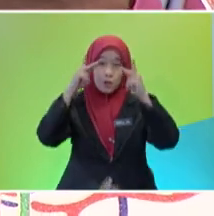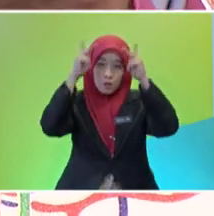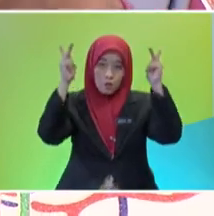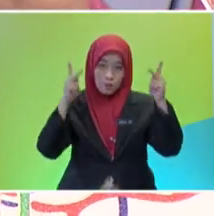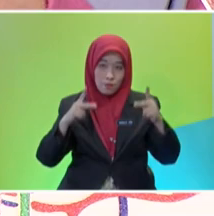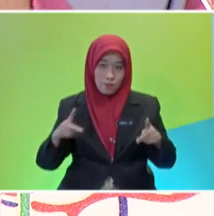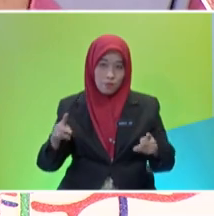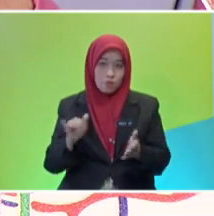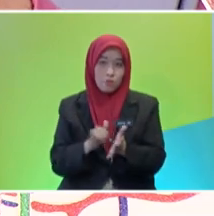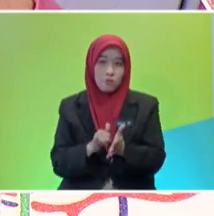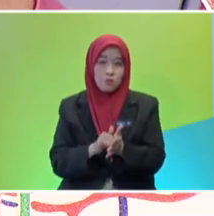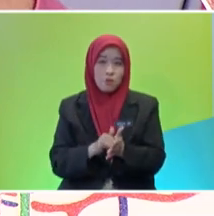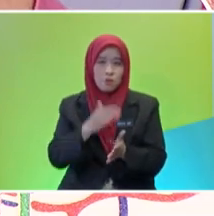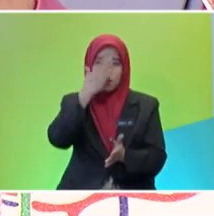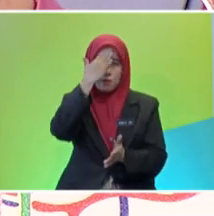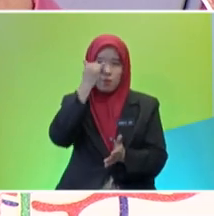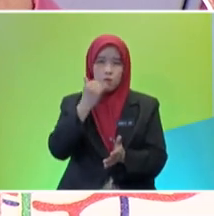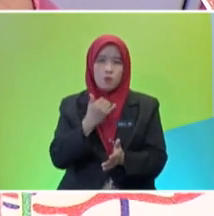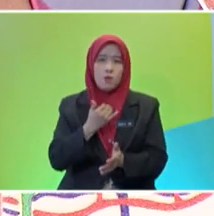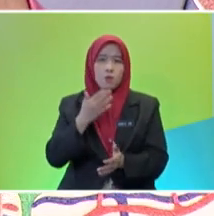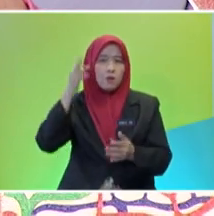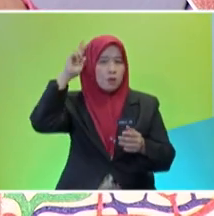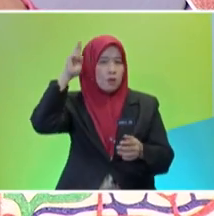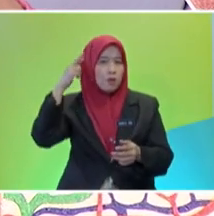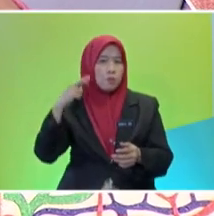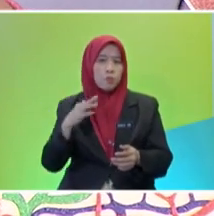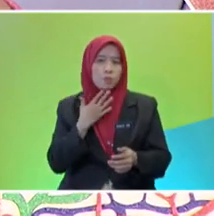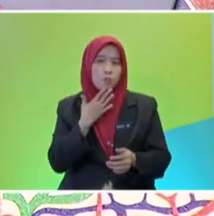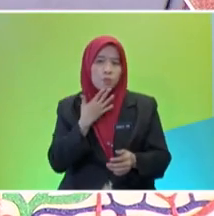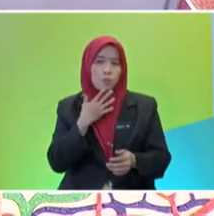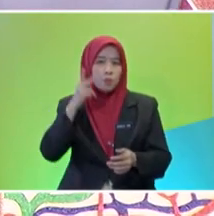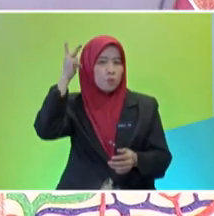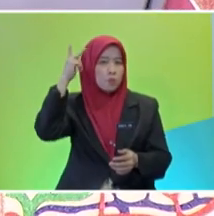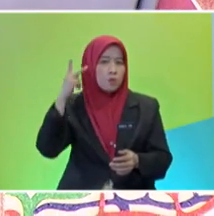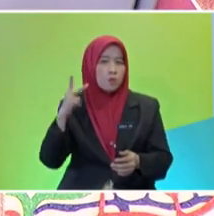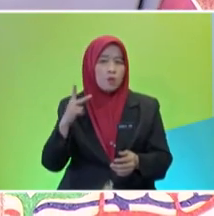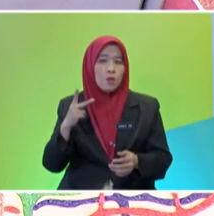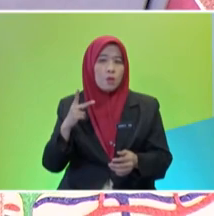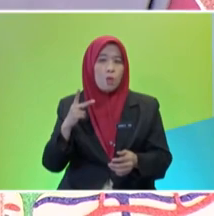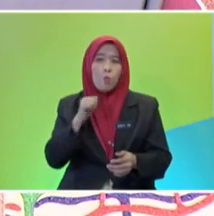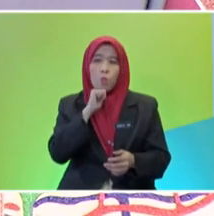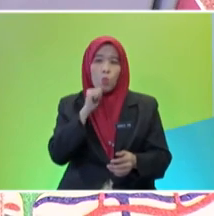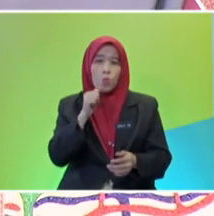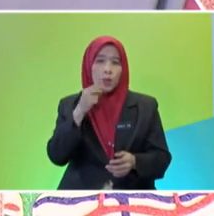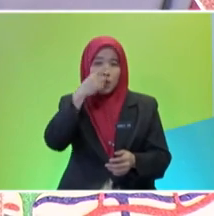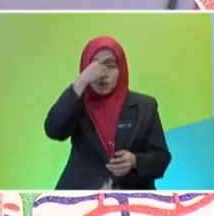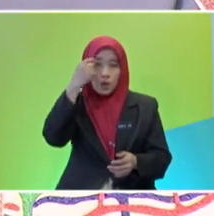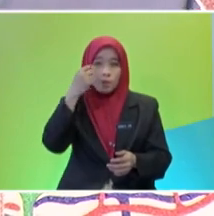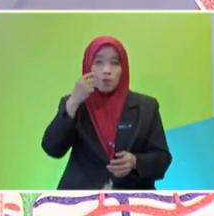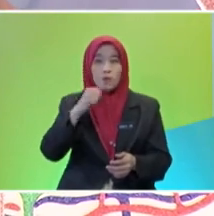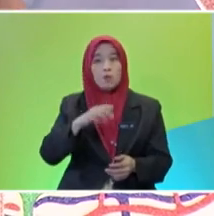Macam Irfan. Kenapa dia punya rambut warna kuning, Irfan punya warna hitam? Sebab Allah ni dah jadikan manusia ni